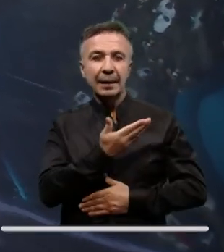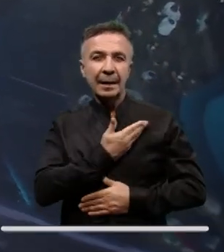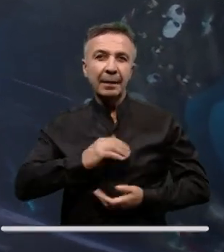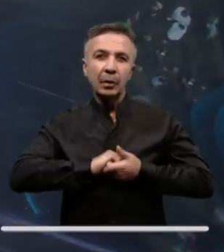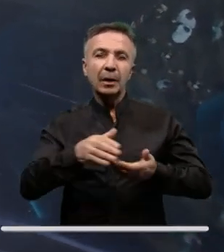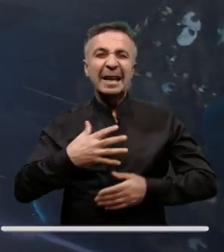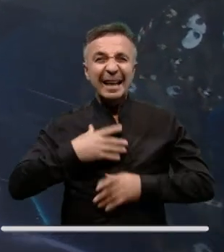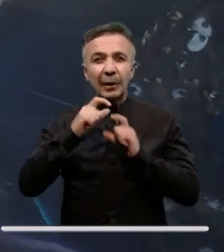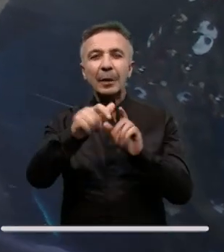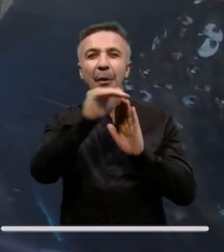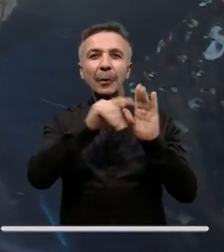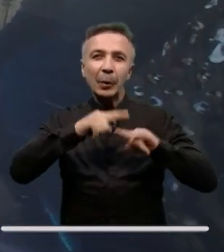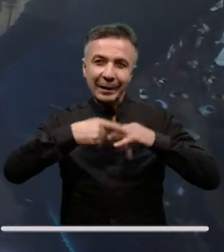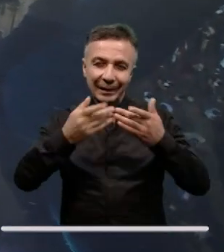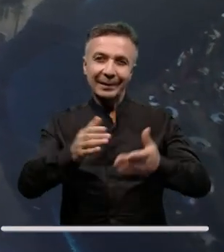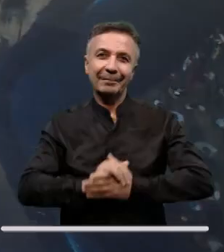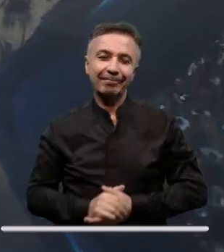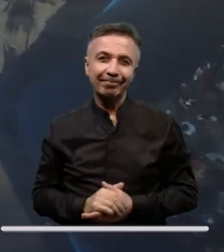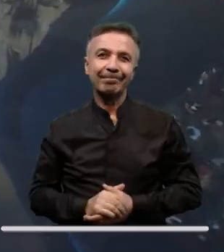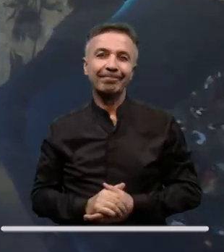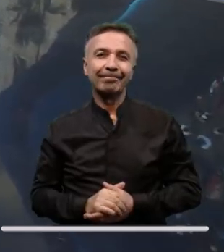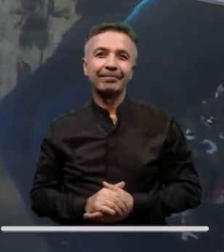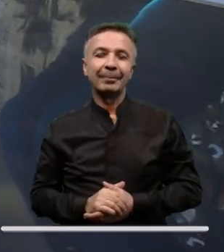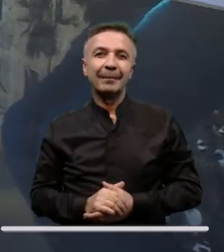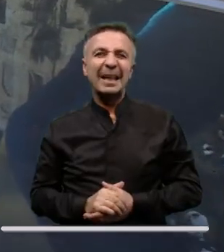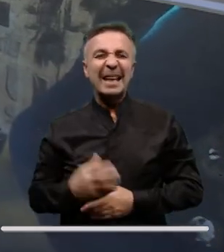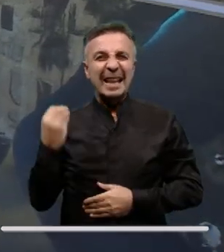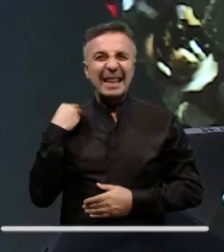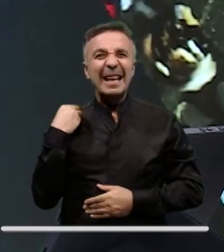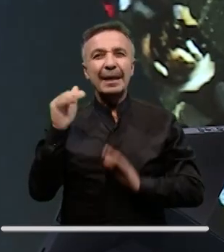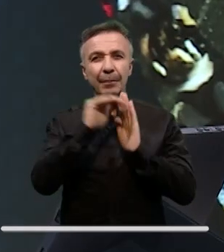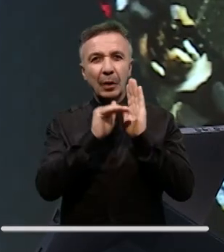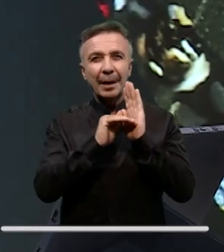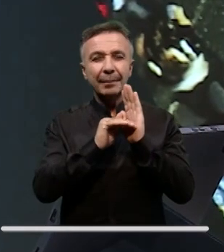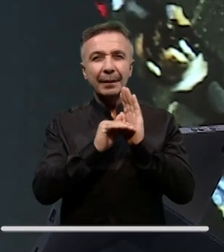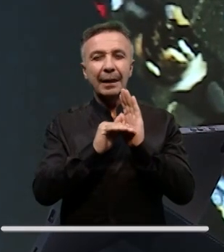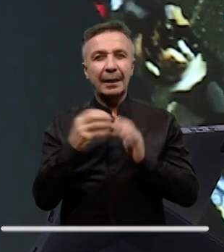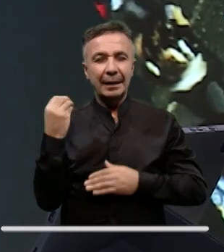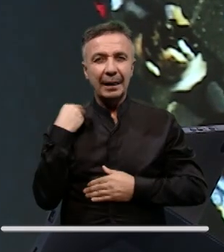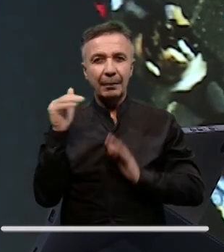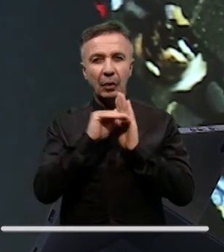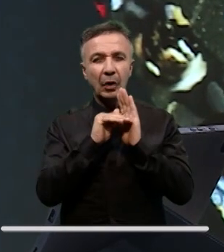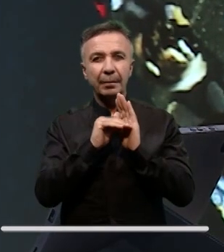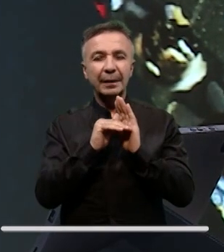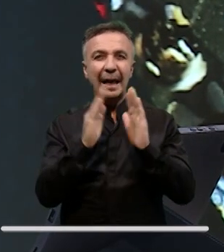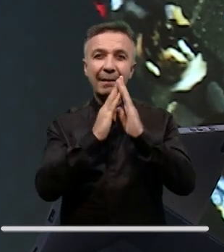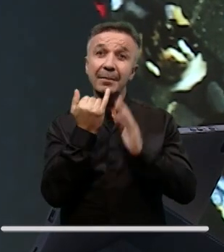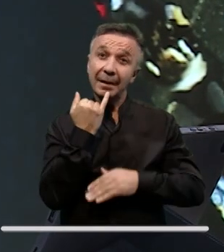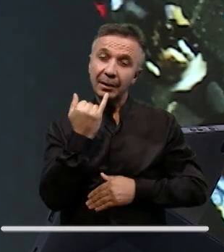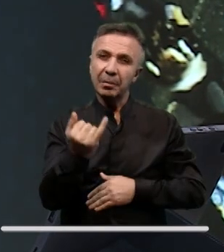diyanete soralım programına hoş geldiniz Sefa getirdiniz yeni sezonda Sezonun ilk bölümüyle hanelerin